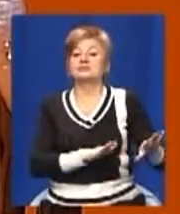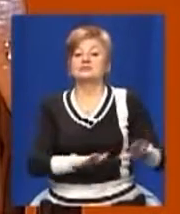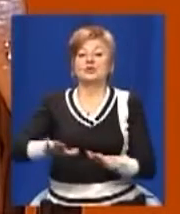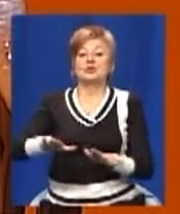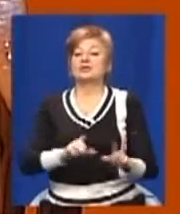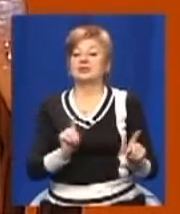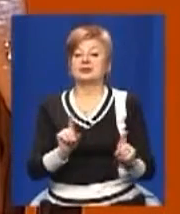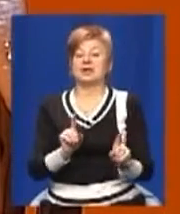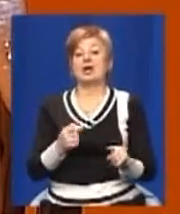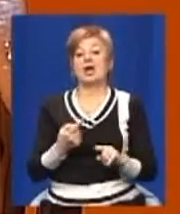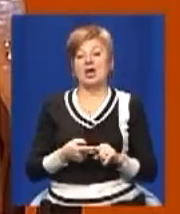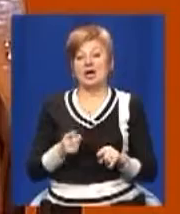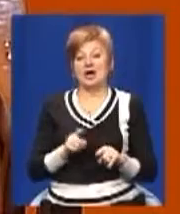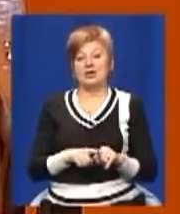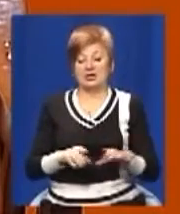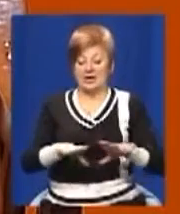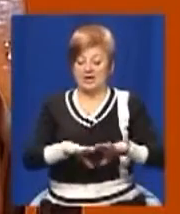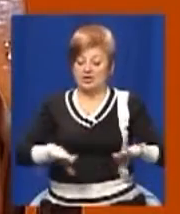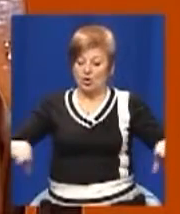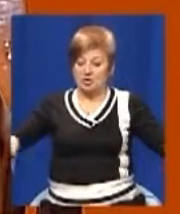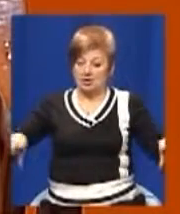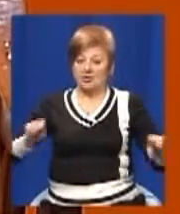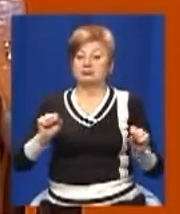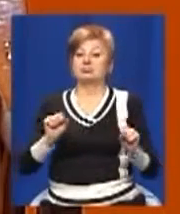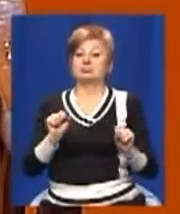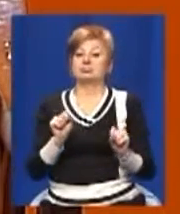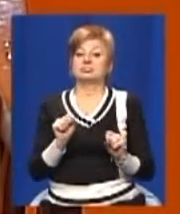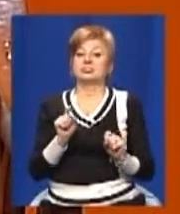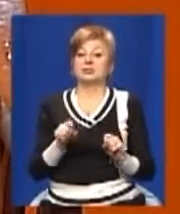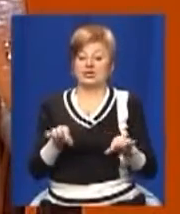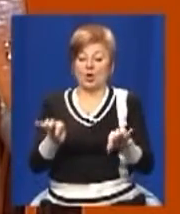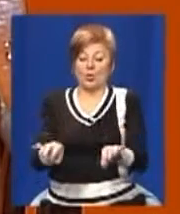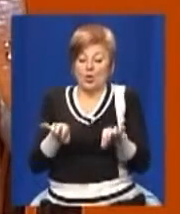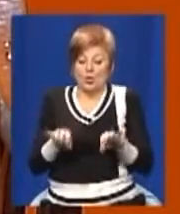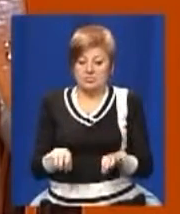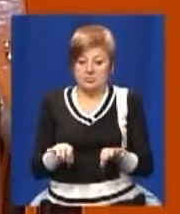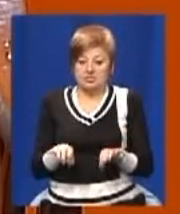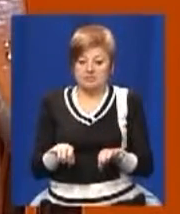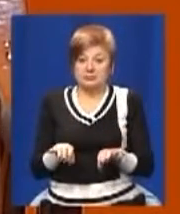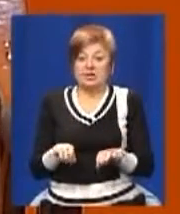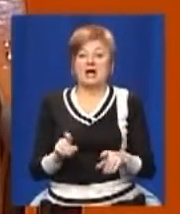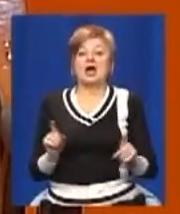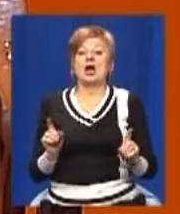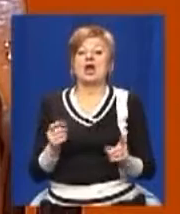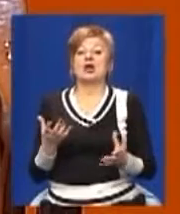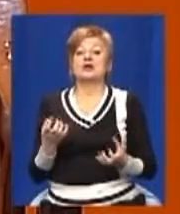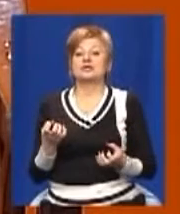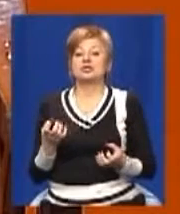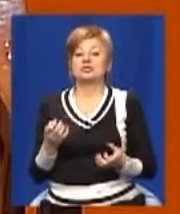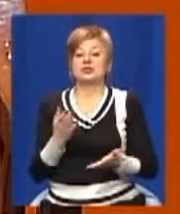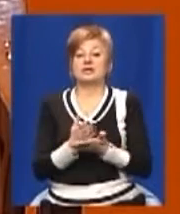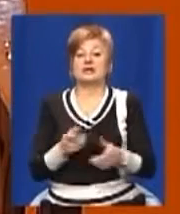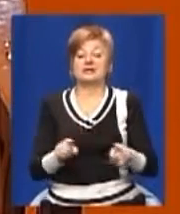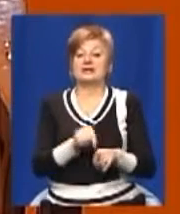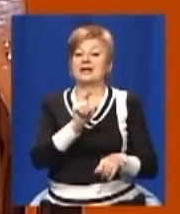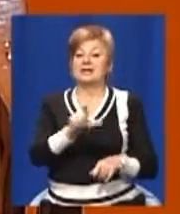твоєму розумінні взагалі? Ну, це така доска на колесах. А ще є такі